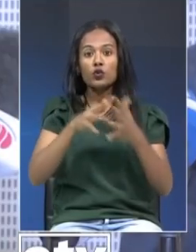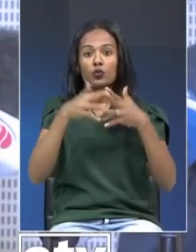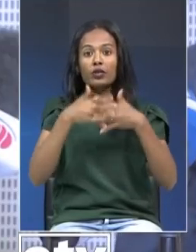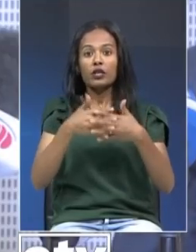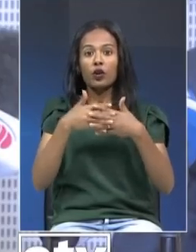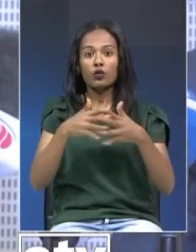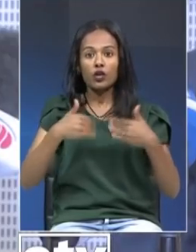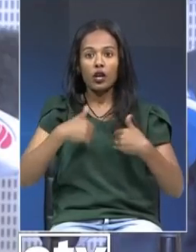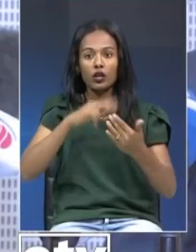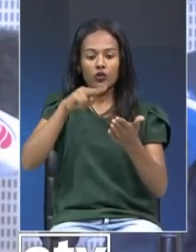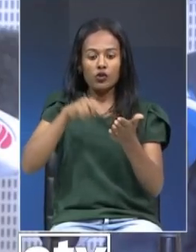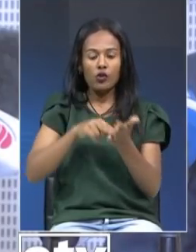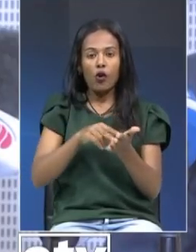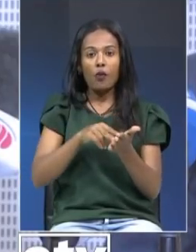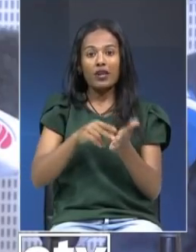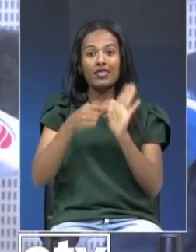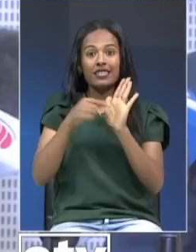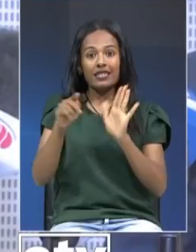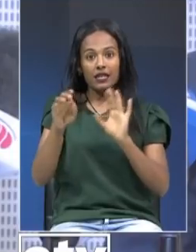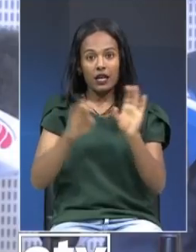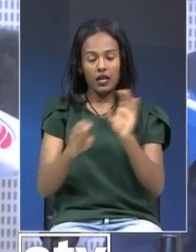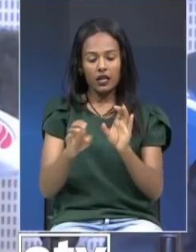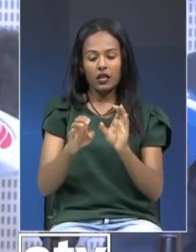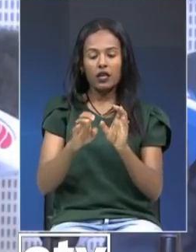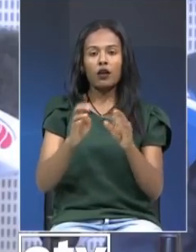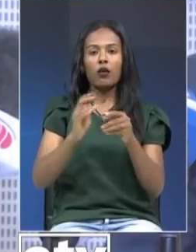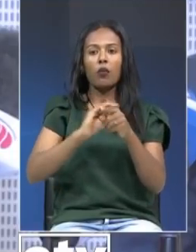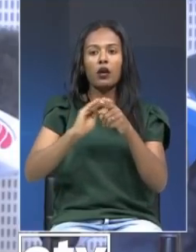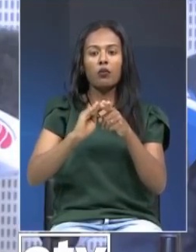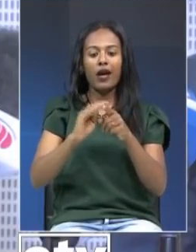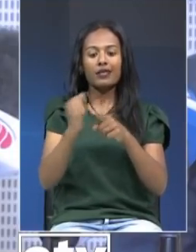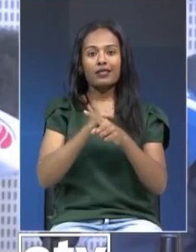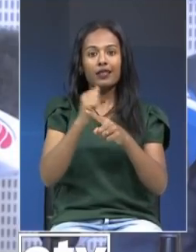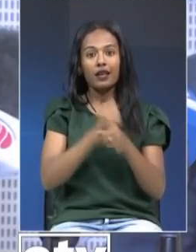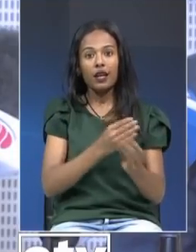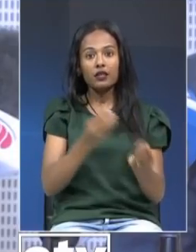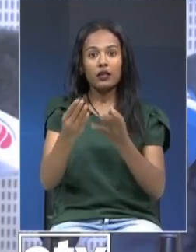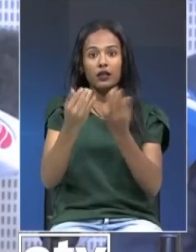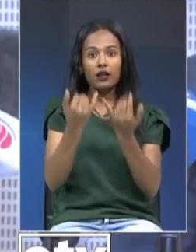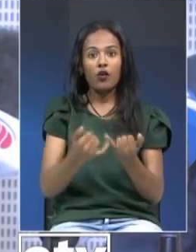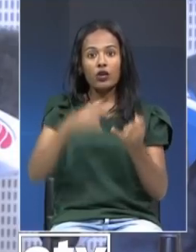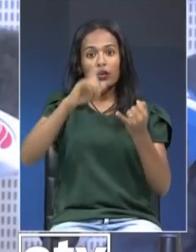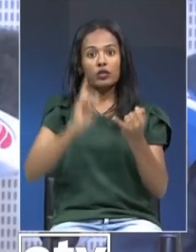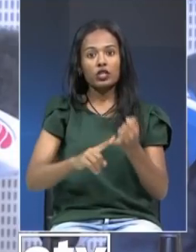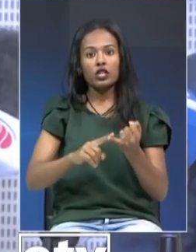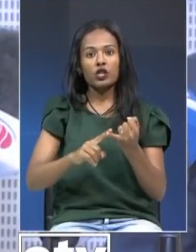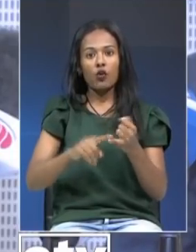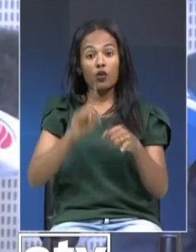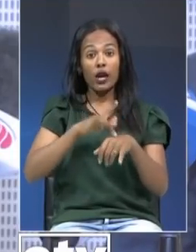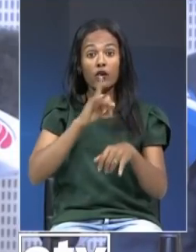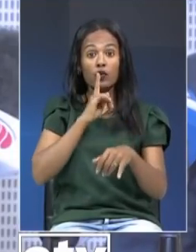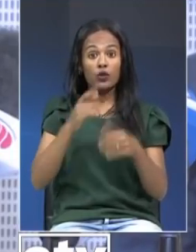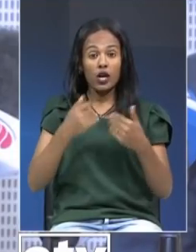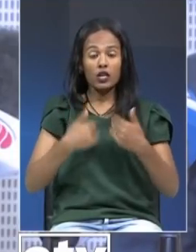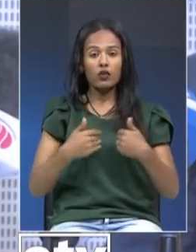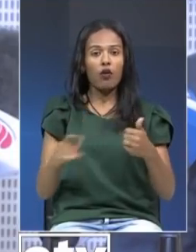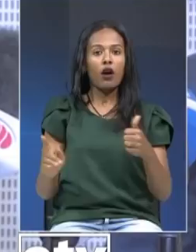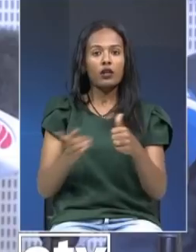ያሏቸው ተቋማትን አይደንቲፋይ አድርገን ለባለሙያዎቻቸው ስልጠና ሰጥተን አሁን የመጨረሻው ምዕራፍ ላይ ነው ያለ ነው።